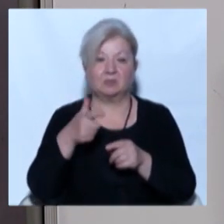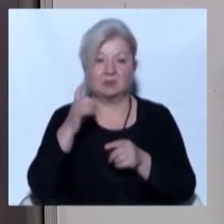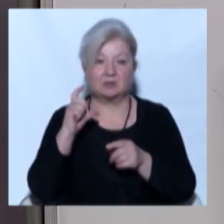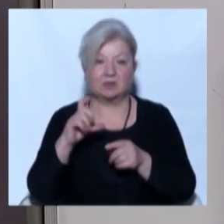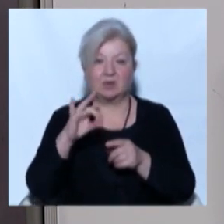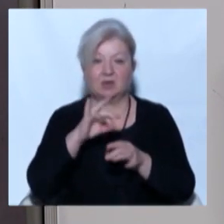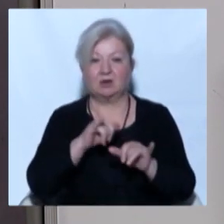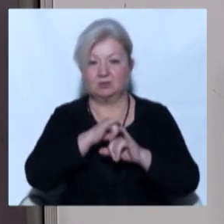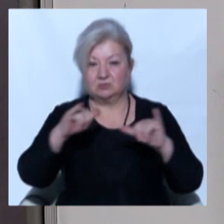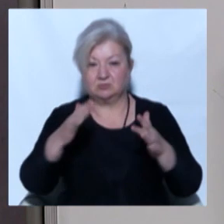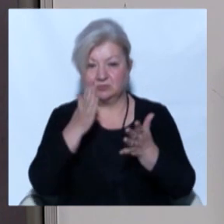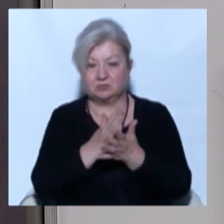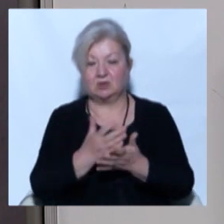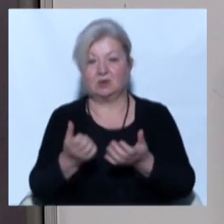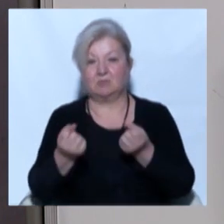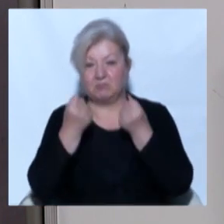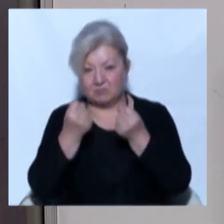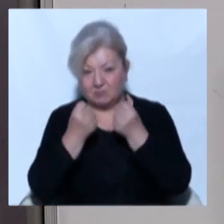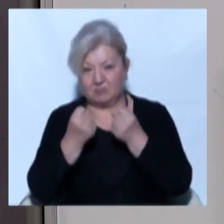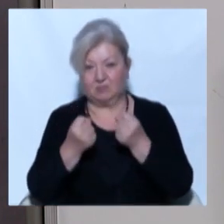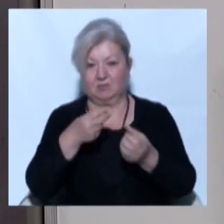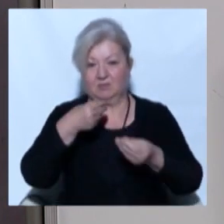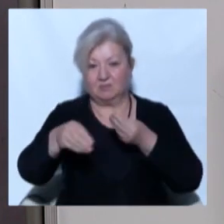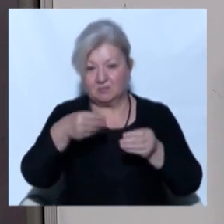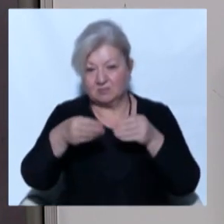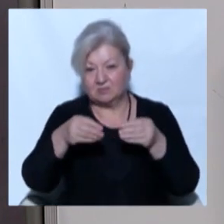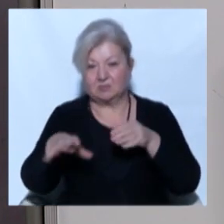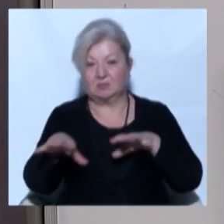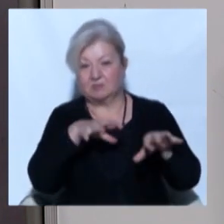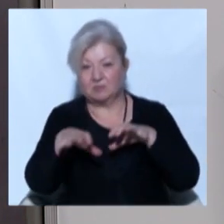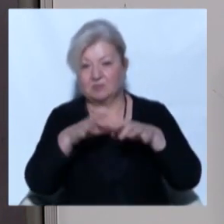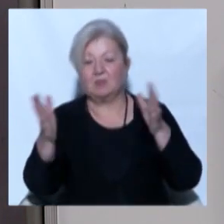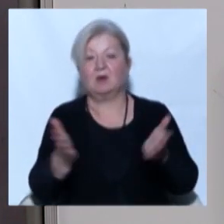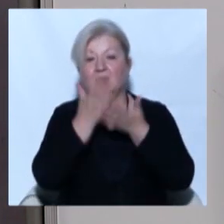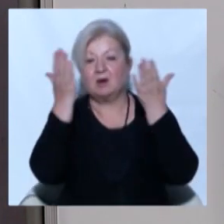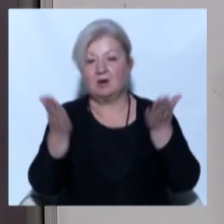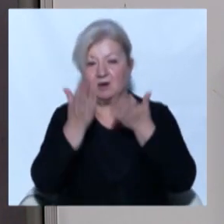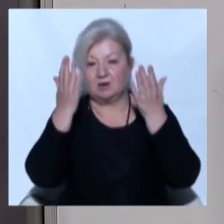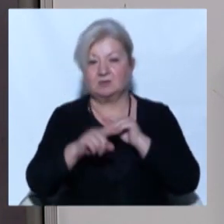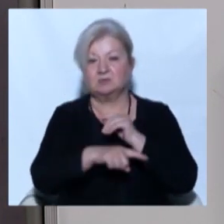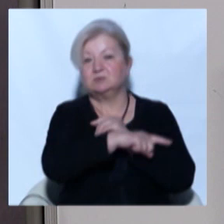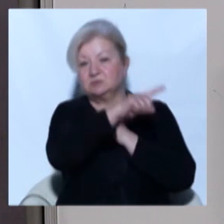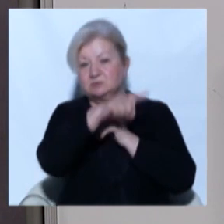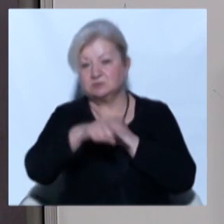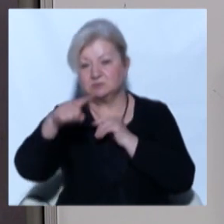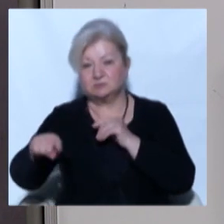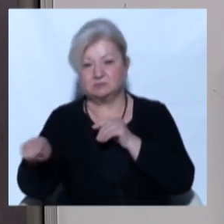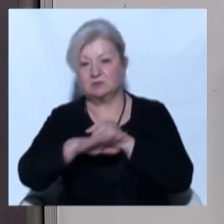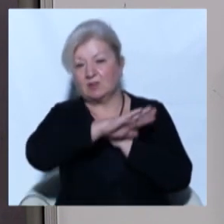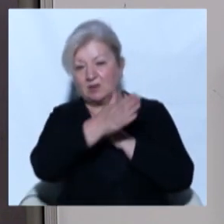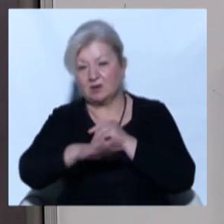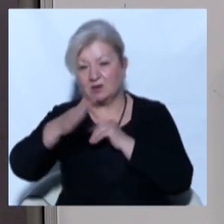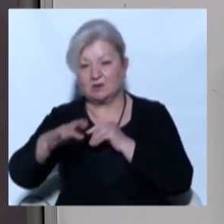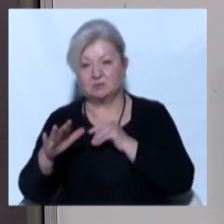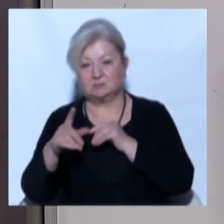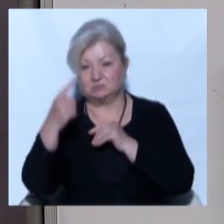ხევად და პლაზმურ მდგომარეობაში მყოფ გარემოში გრძივი ტალღის სახით. გრძივი ტალღაზე